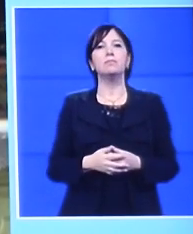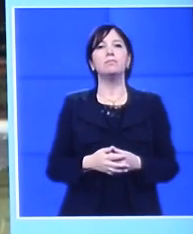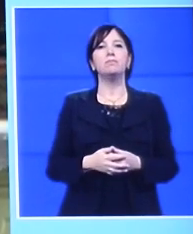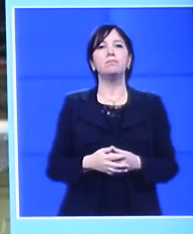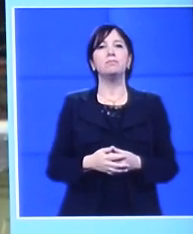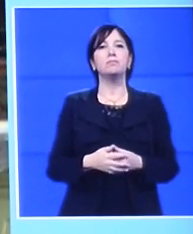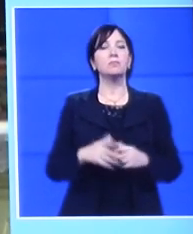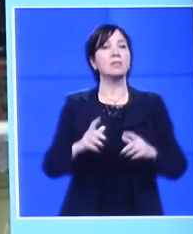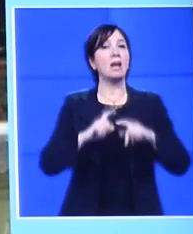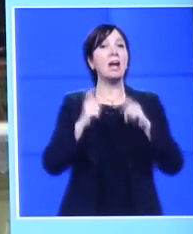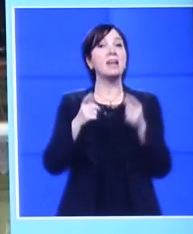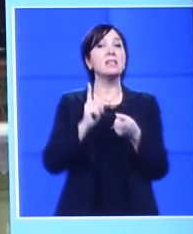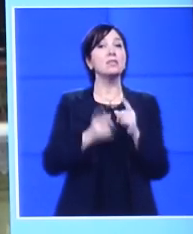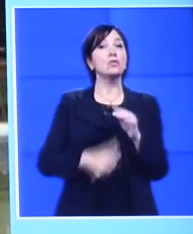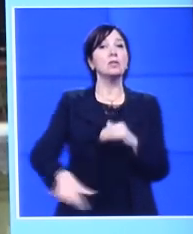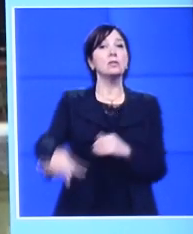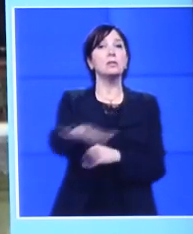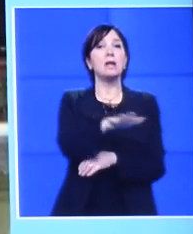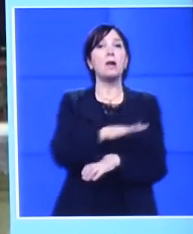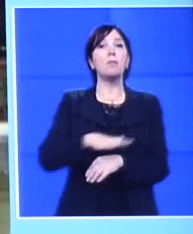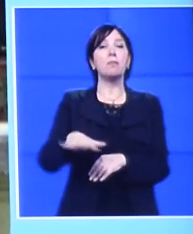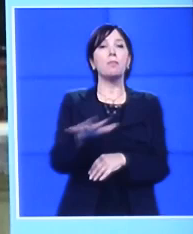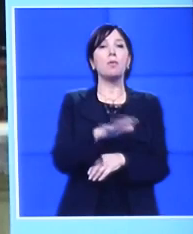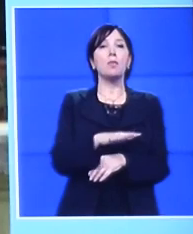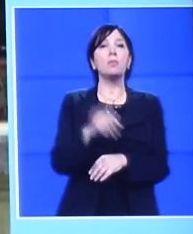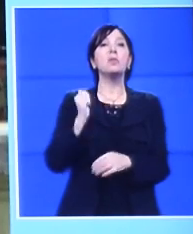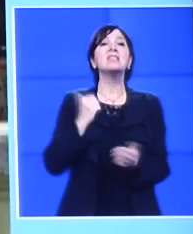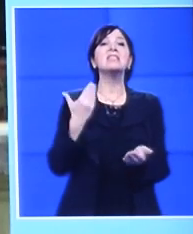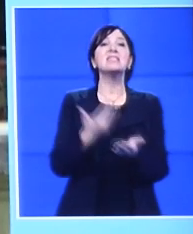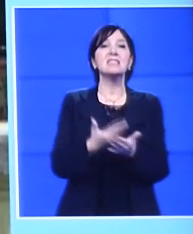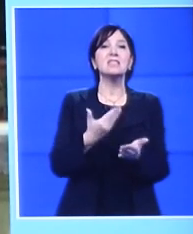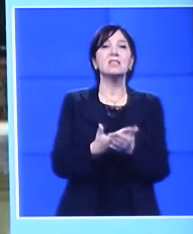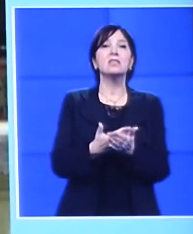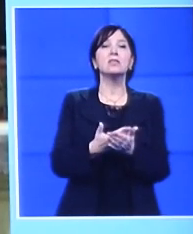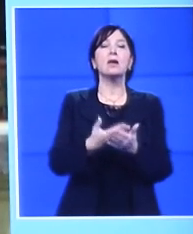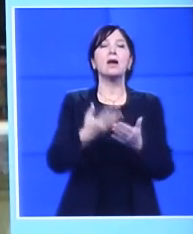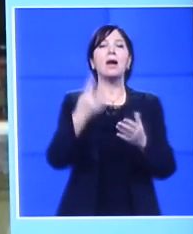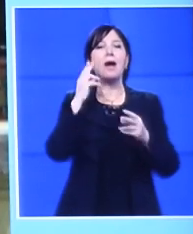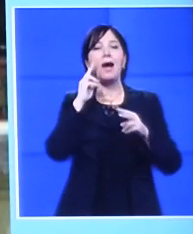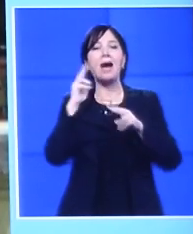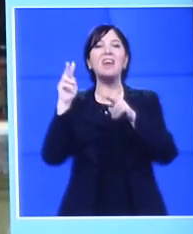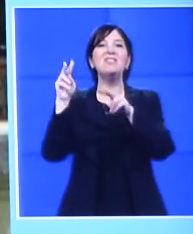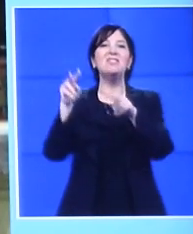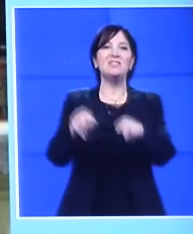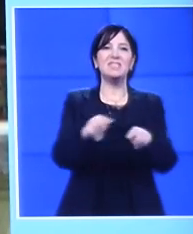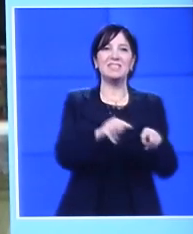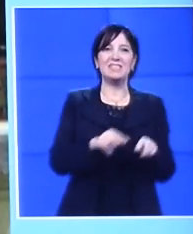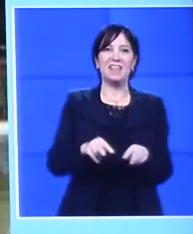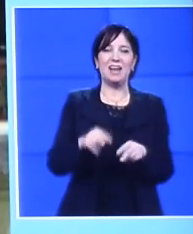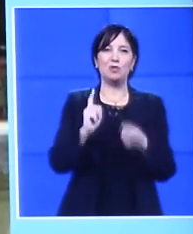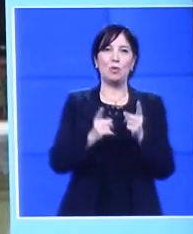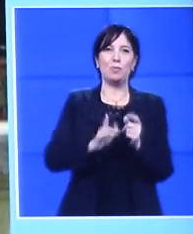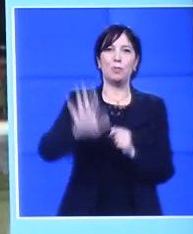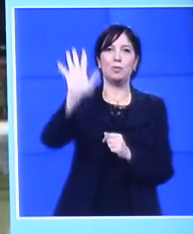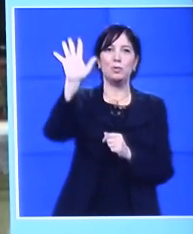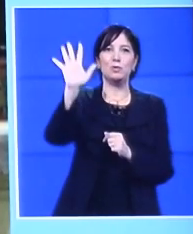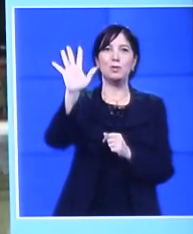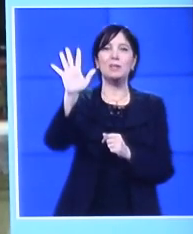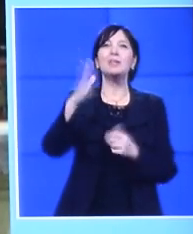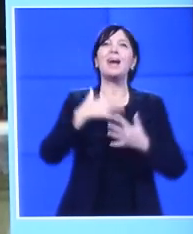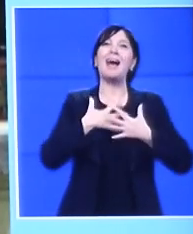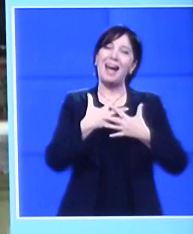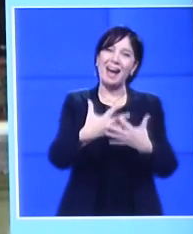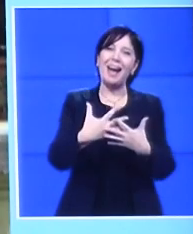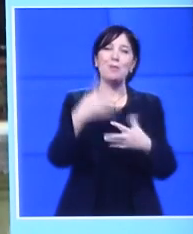la reazione del popolo era: il Signore ha visitato il suo popolo, perché lo ama, lo ha